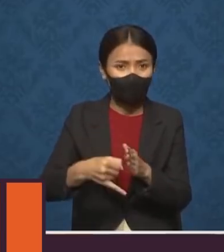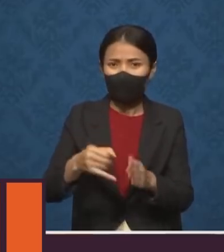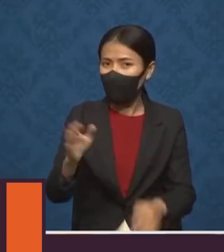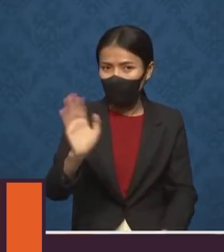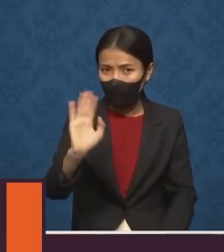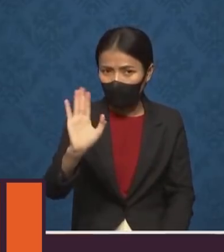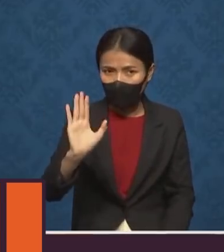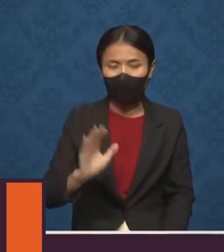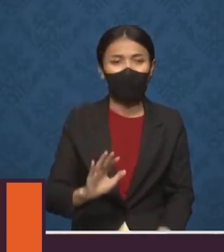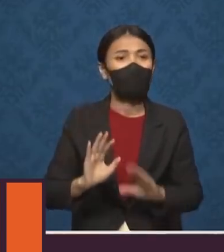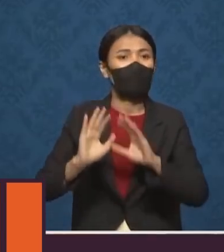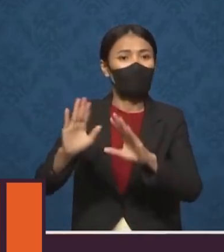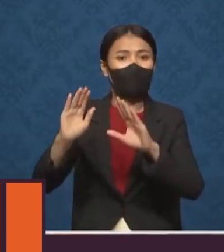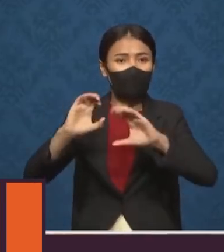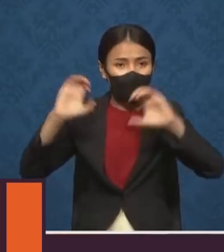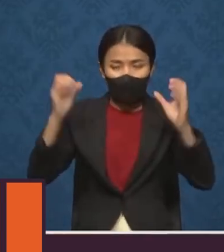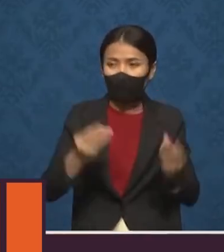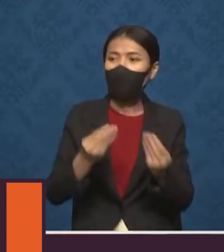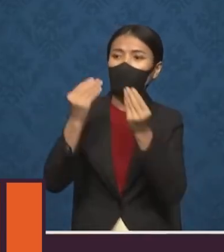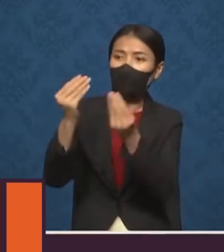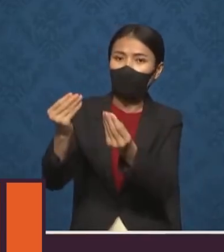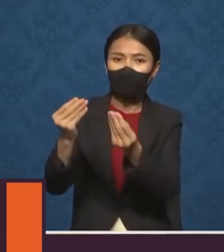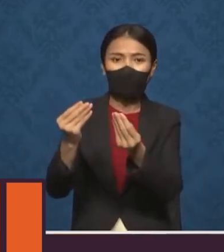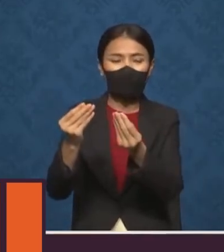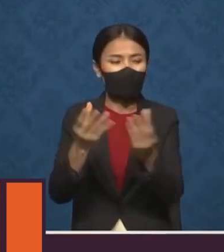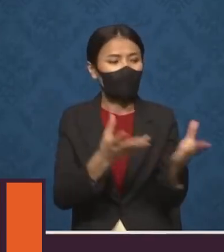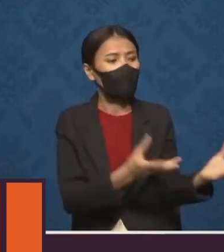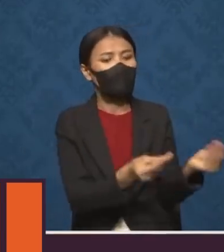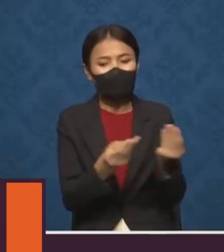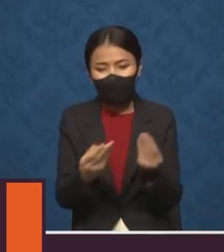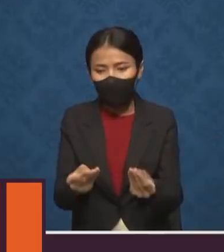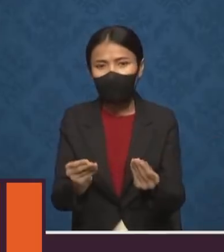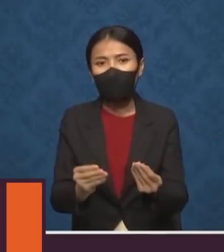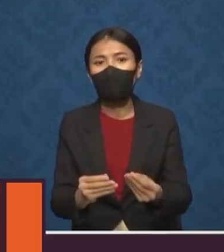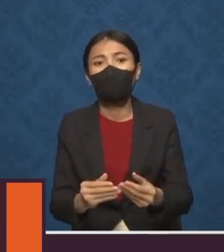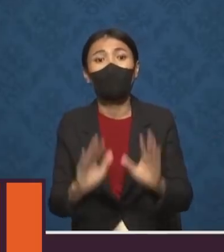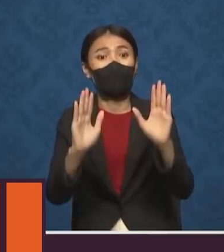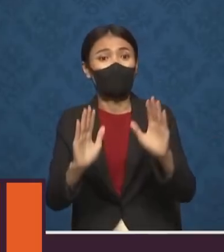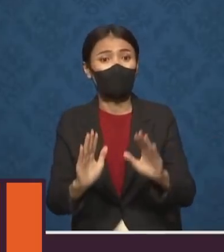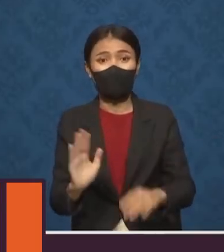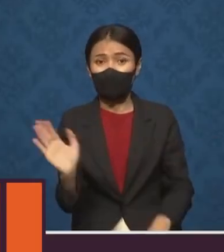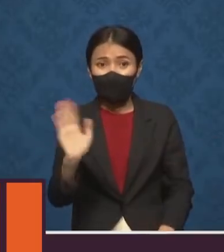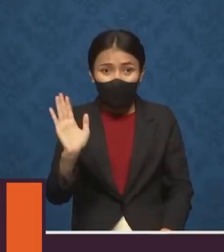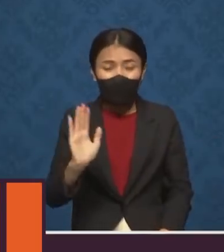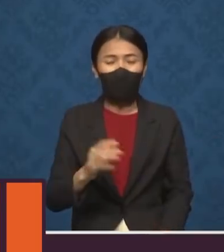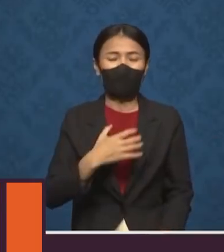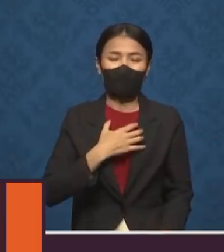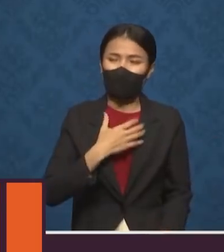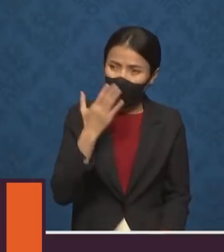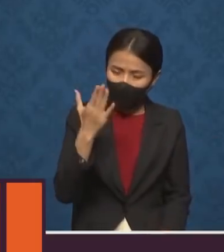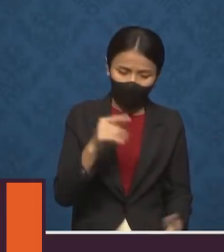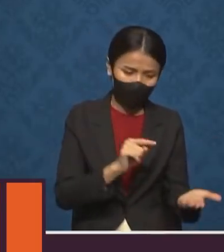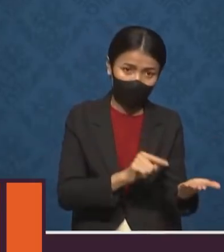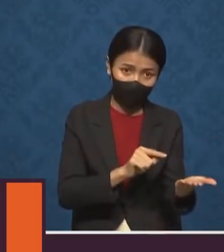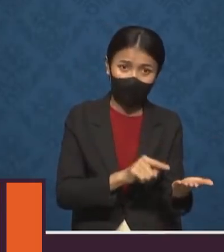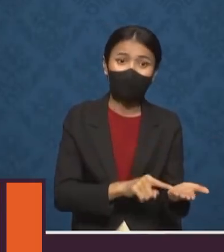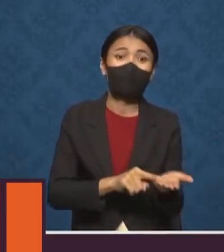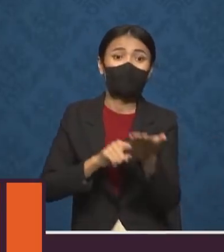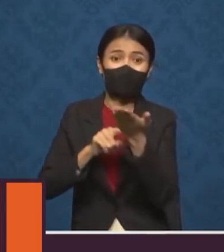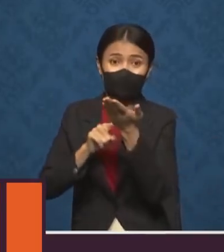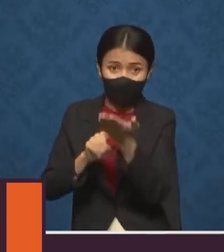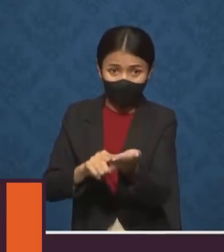อยากรัฐบาลอย่านำไปกองไว้แล้วไม่ได้ใช้ประโยชน์แต่อยากให้รายงานฉบับนี้ที่เสนอต่อสภา